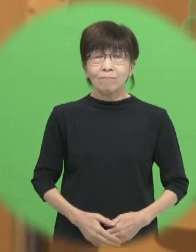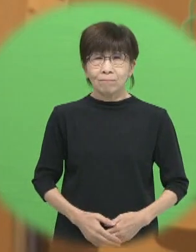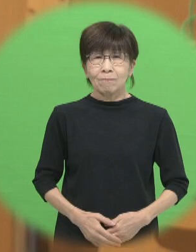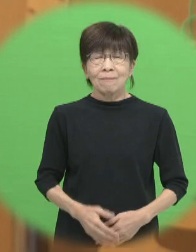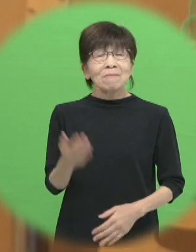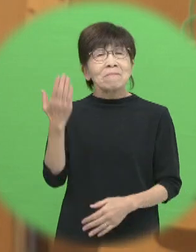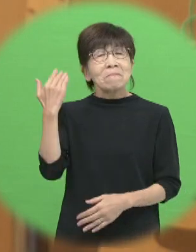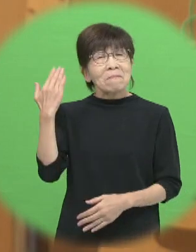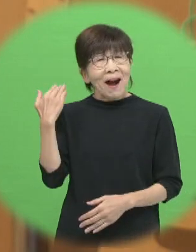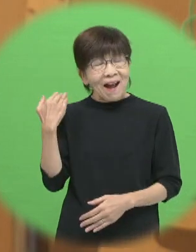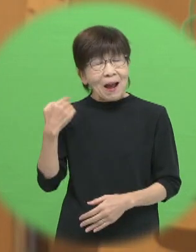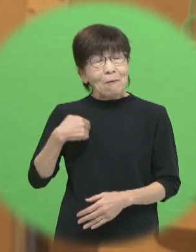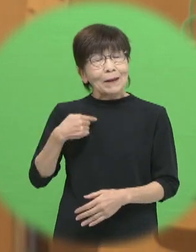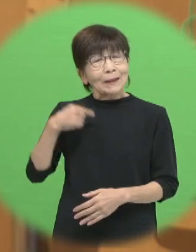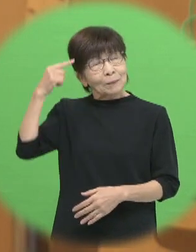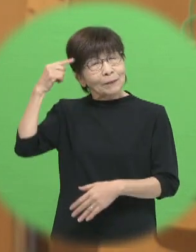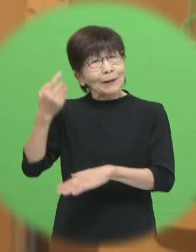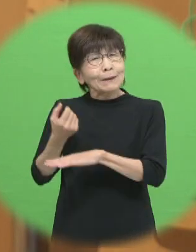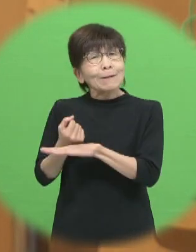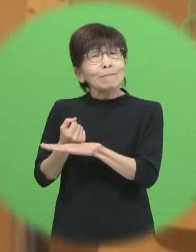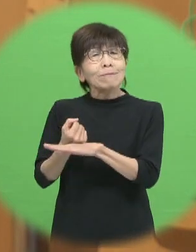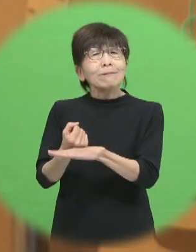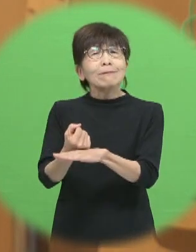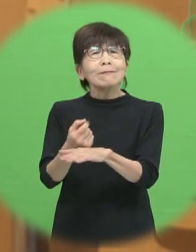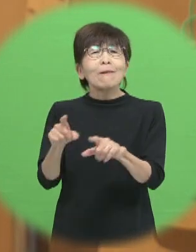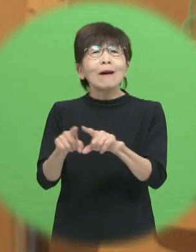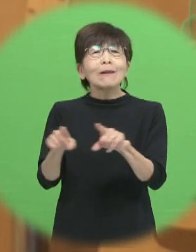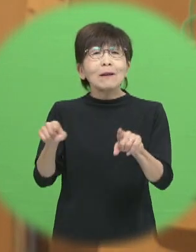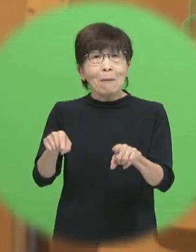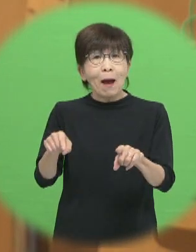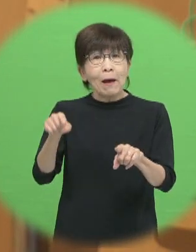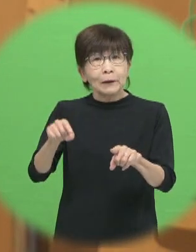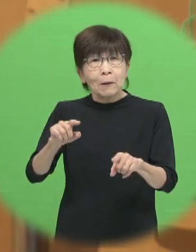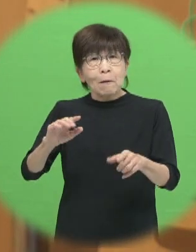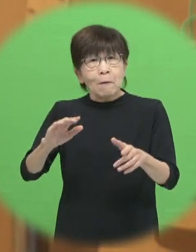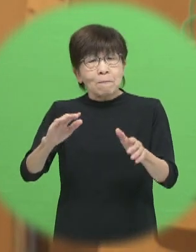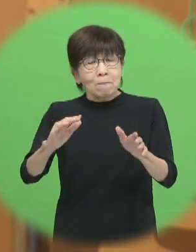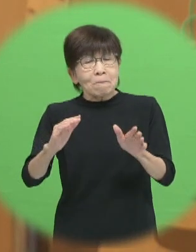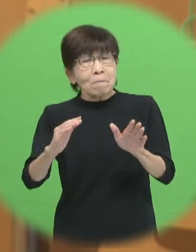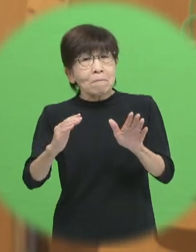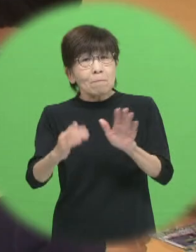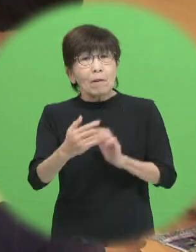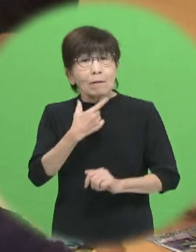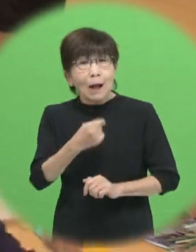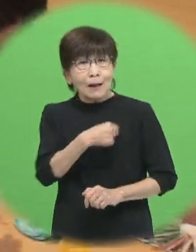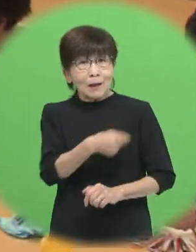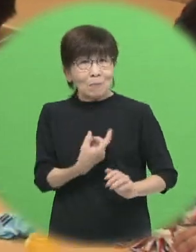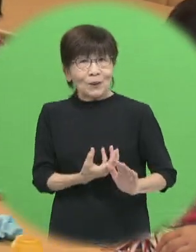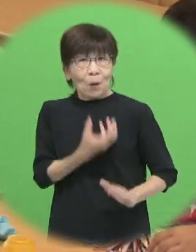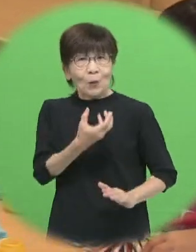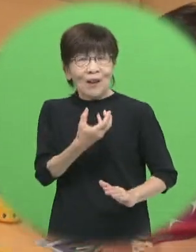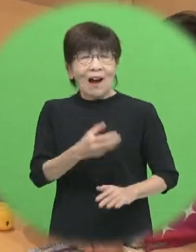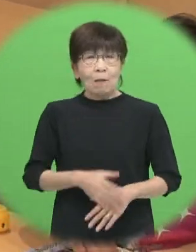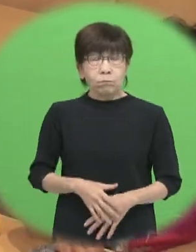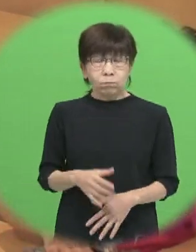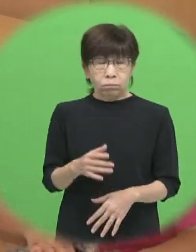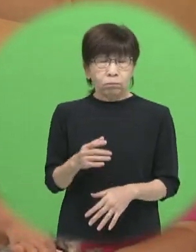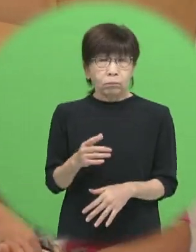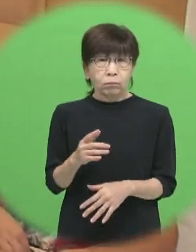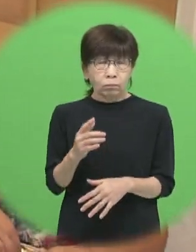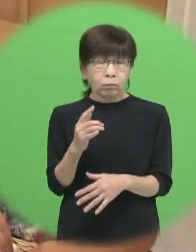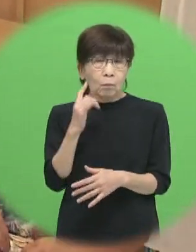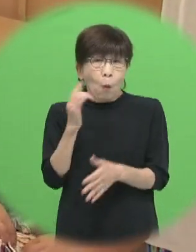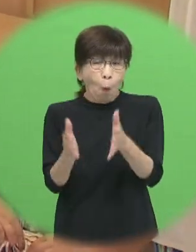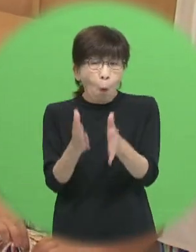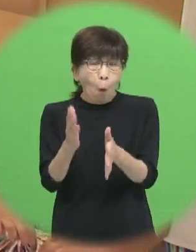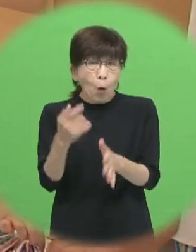今まで自分たちの中で当たり前だったことを変えようという気持ちが芽生えてきました。保育者は子どもたち一人一人を